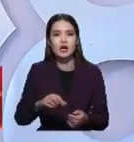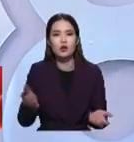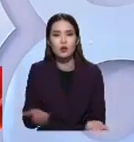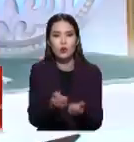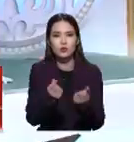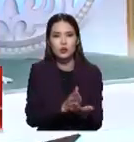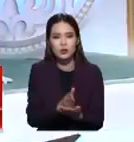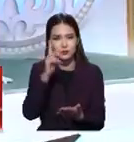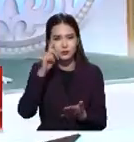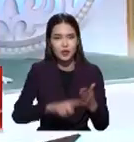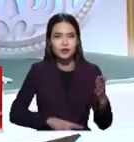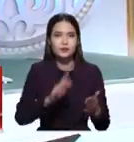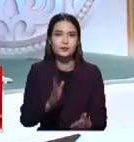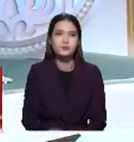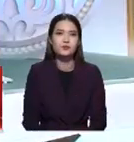қолдайтындығына сенімдімін.